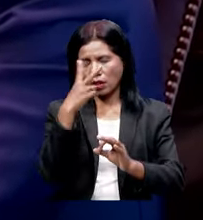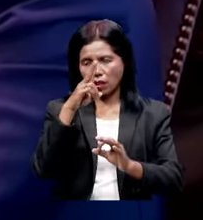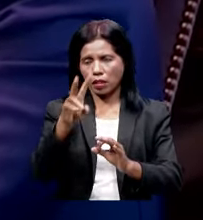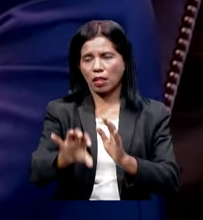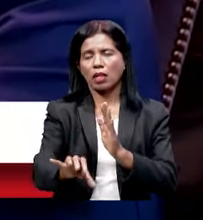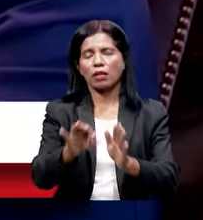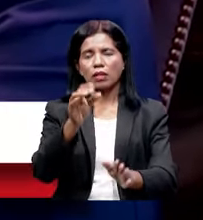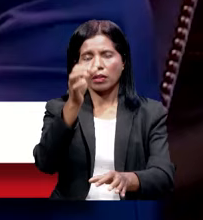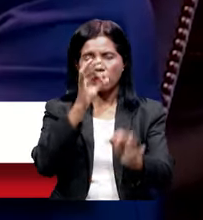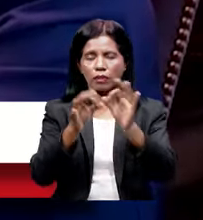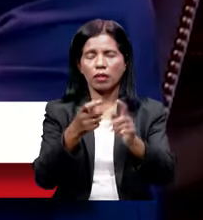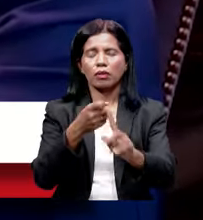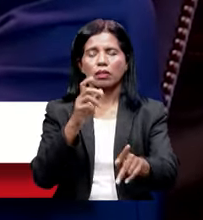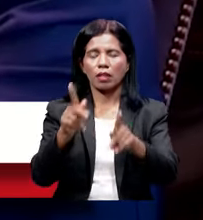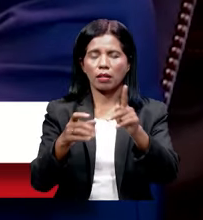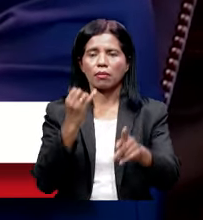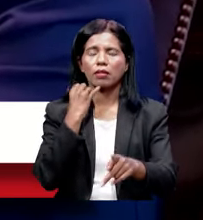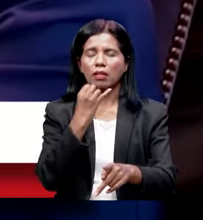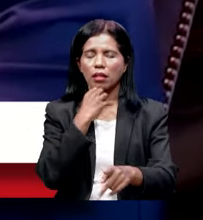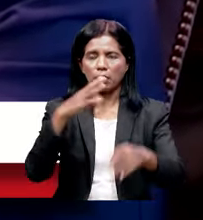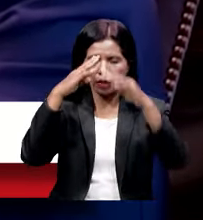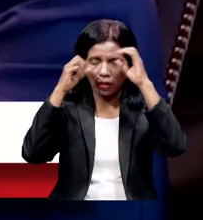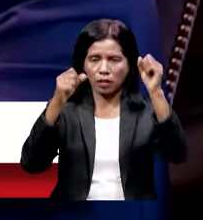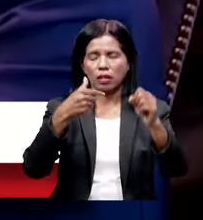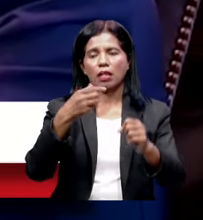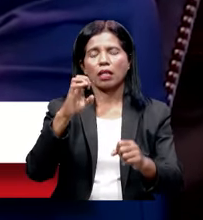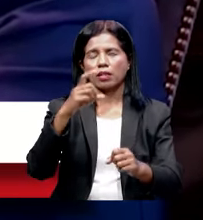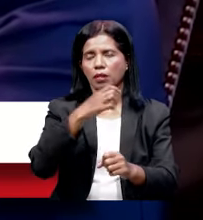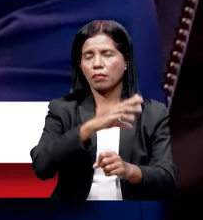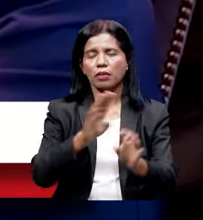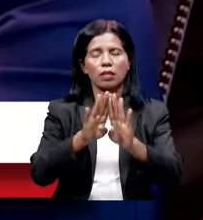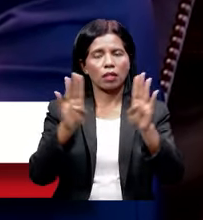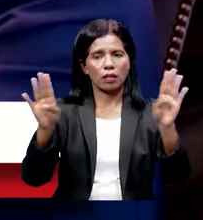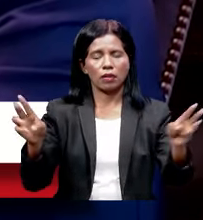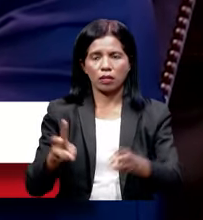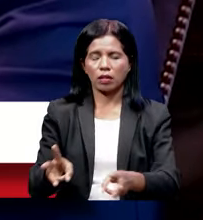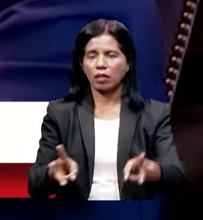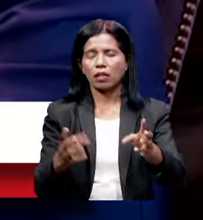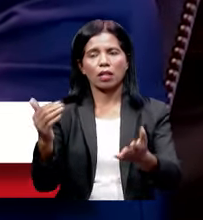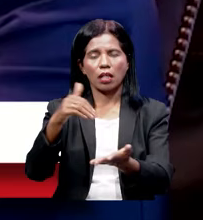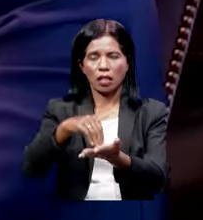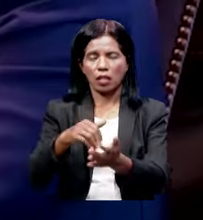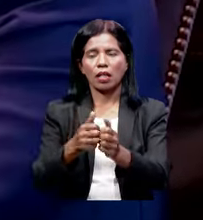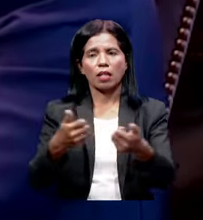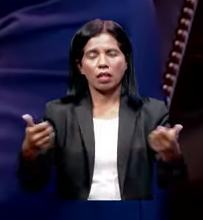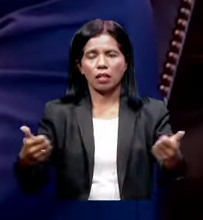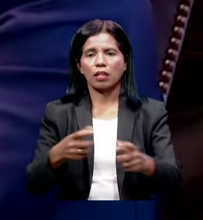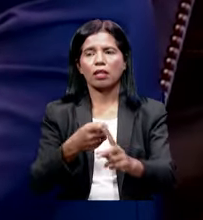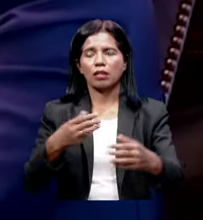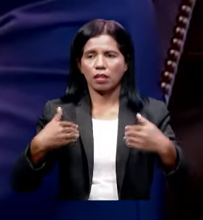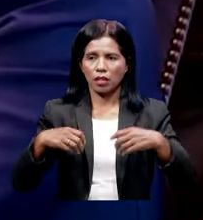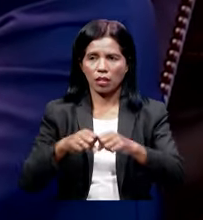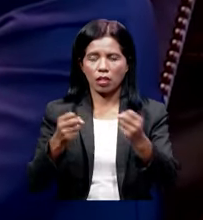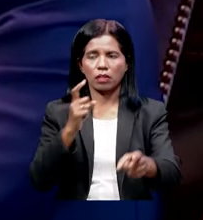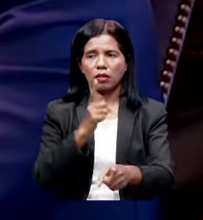etan compromisso se ama Israel no presidente Egito Qatar, pasazen sena cloque. Estrarane tem que halu filafale. Tamba ia kondisau nebe